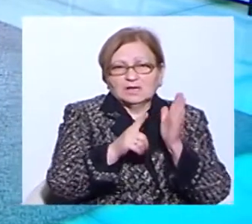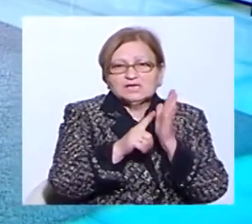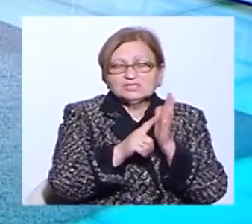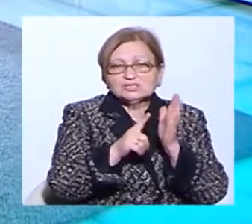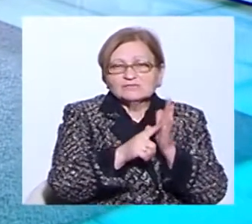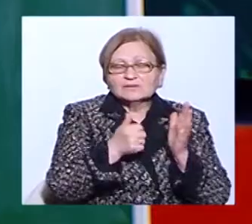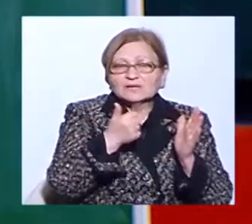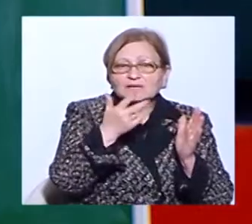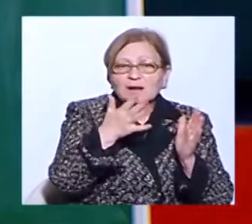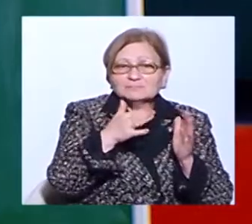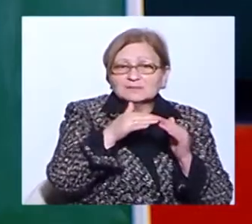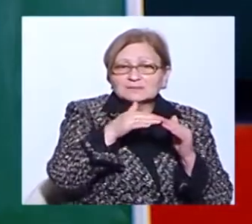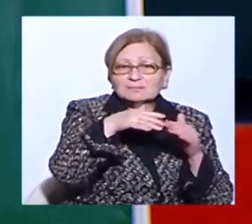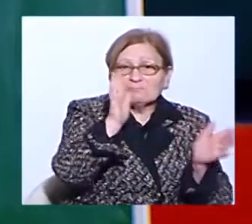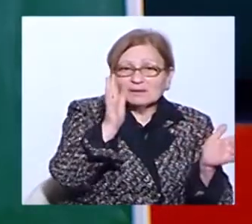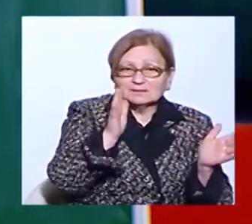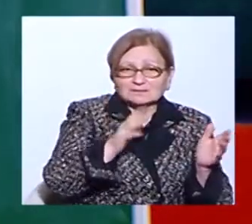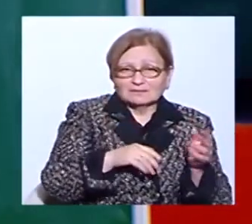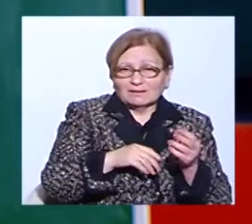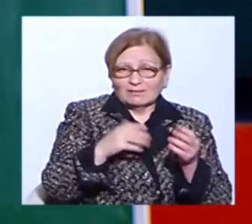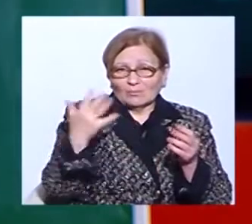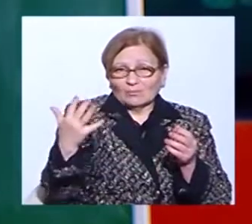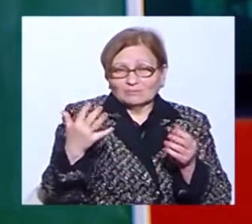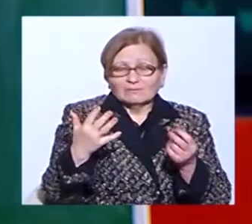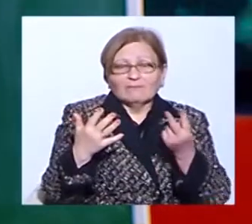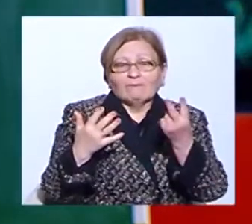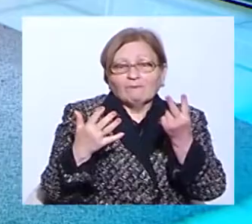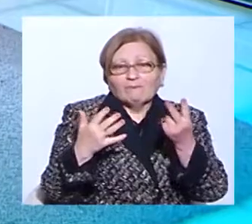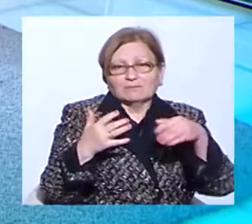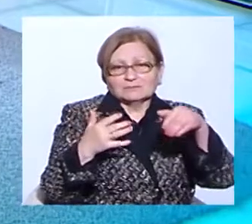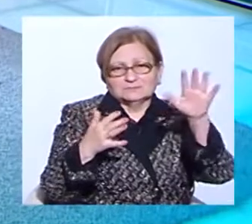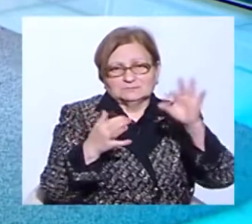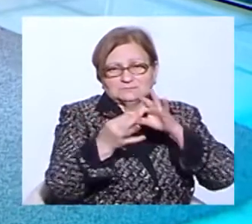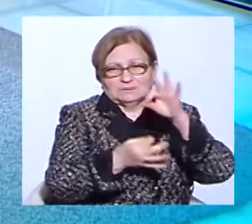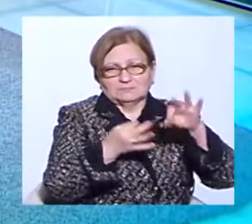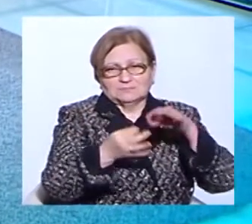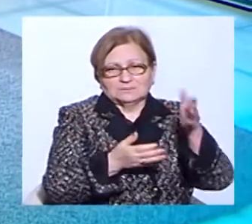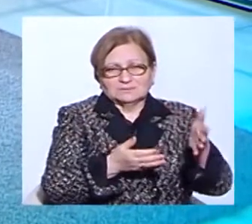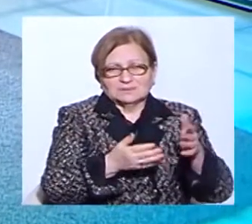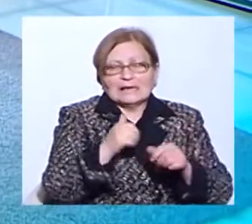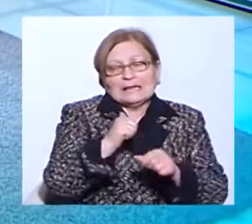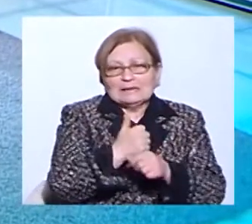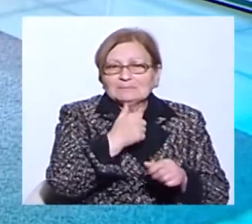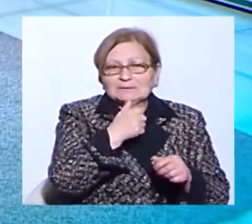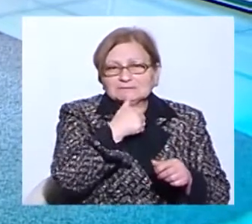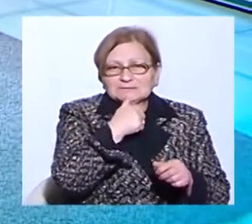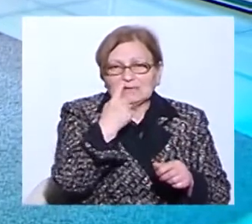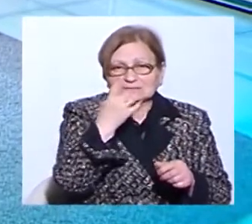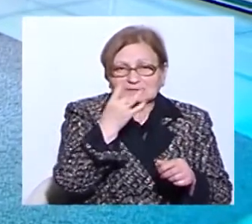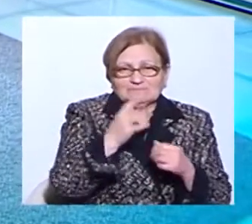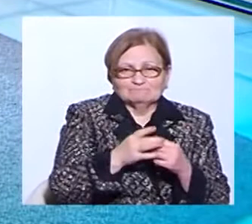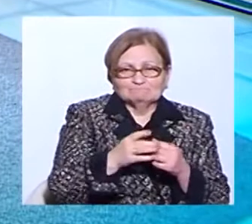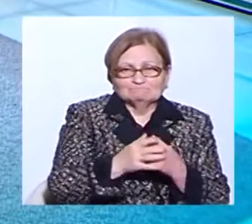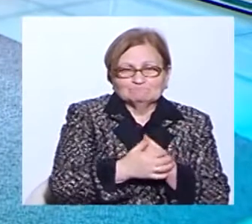რამდენით მეტი ყოფილა 5-ზე? დიახ, 2-ით მეტი ყოფილა. მოდი კიდევ ერთი ვცადოთ. ახლა